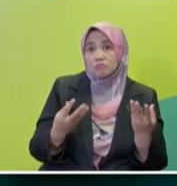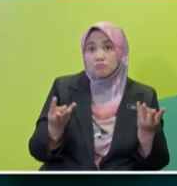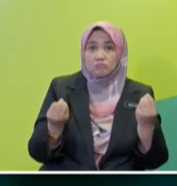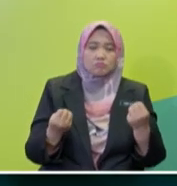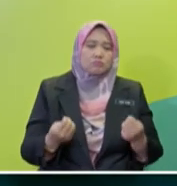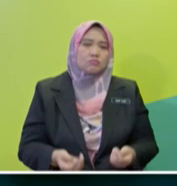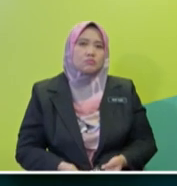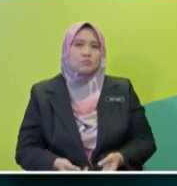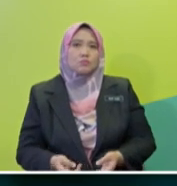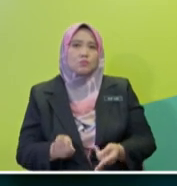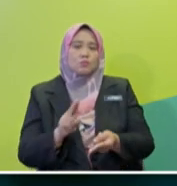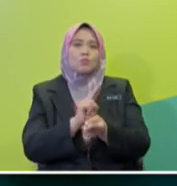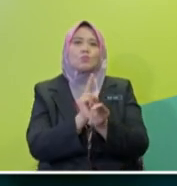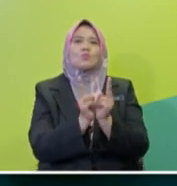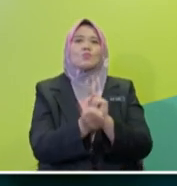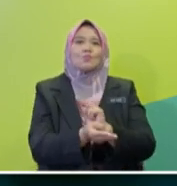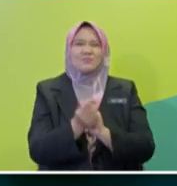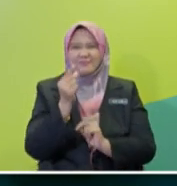angkat tangan